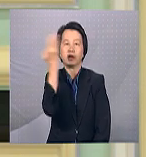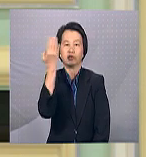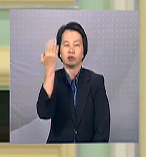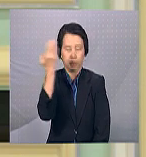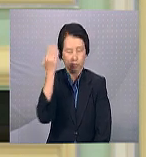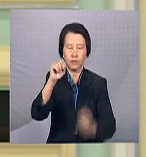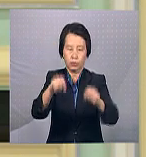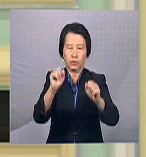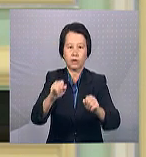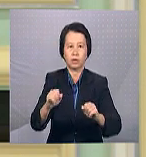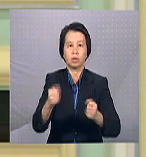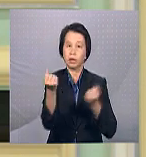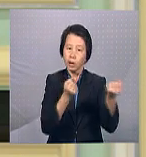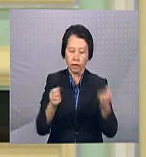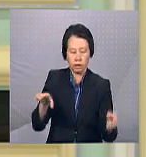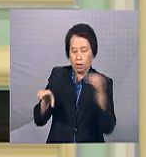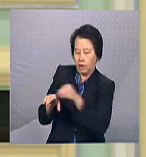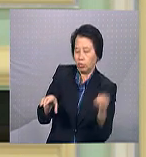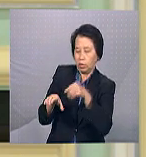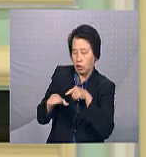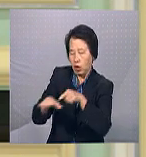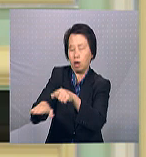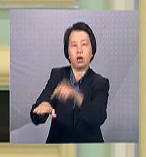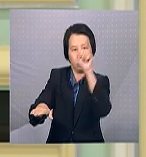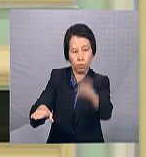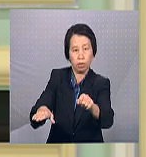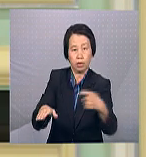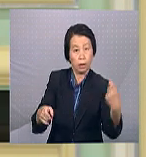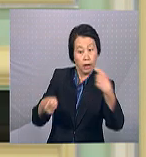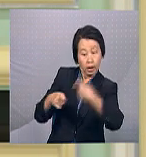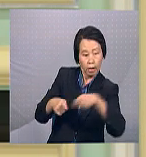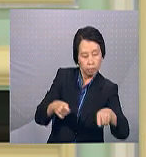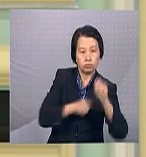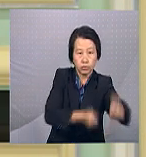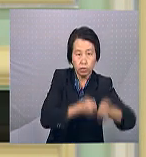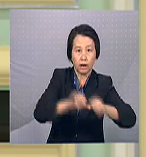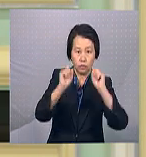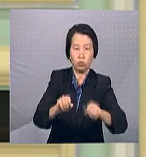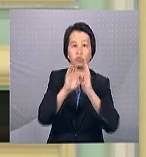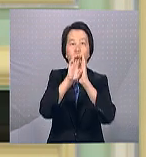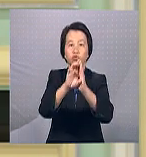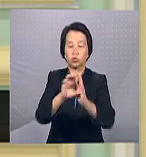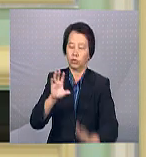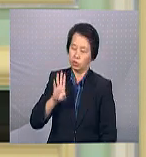setakat kenderaan, tetapi yang berkaitan dengan pertanian. Sebagai contoh, baja.